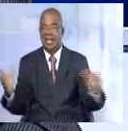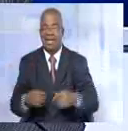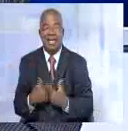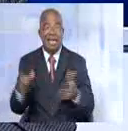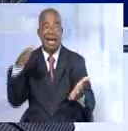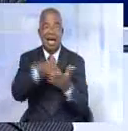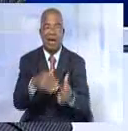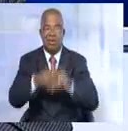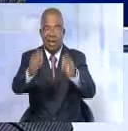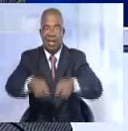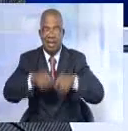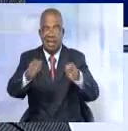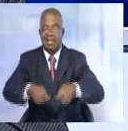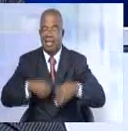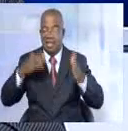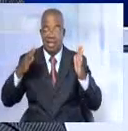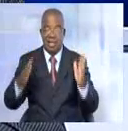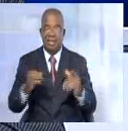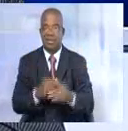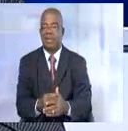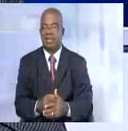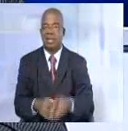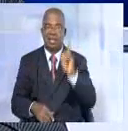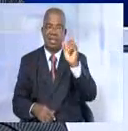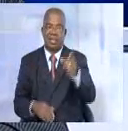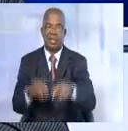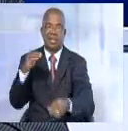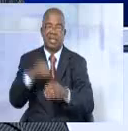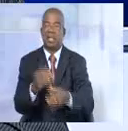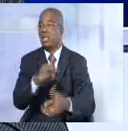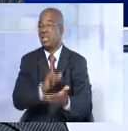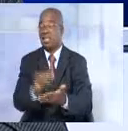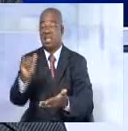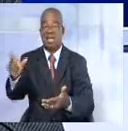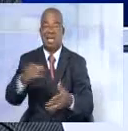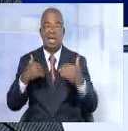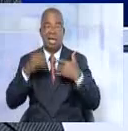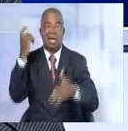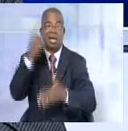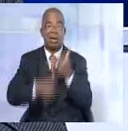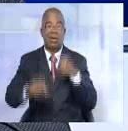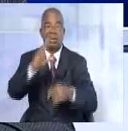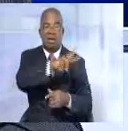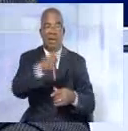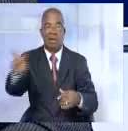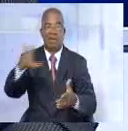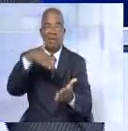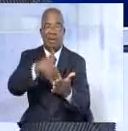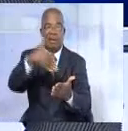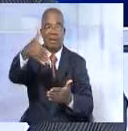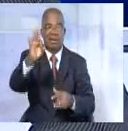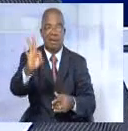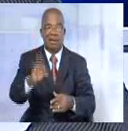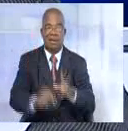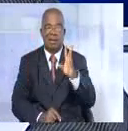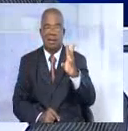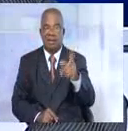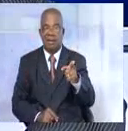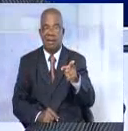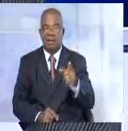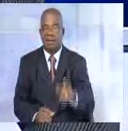européenne à l'interprofession du coton. Coût de ces travaux de réhabilitation, plus de 22 millions de francs CFA. Dirasouba